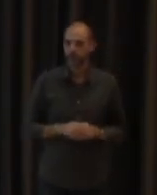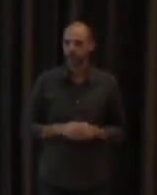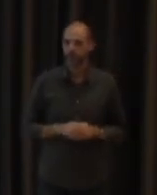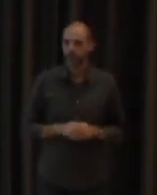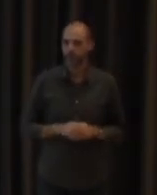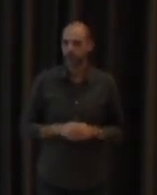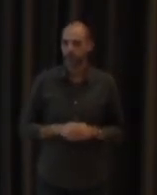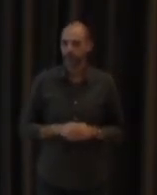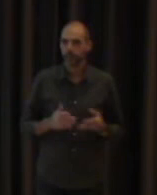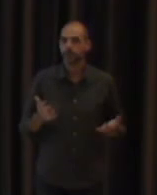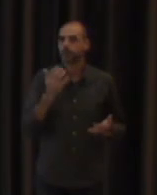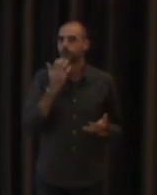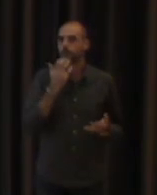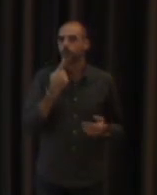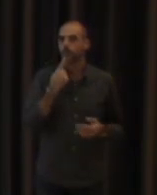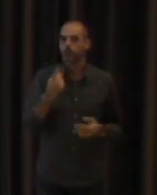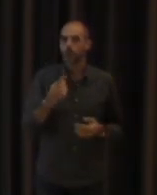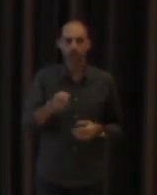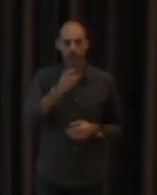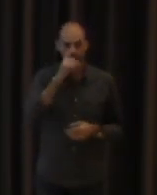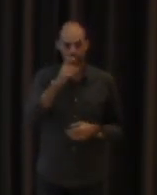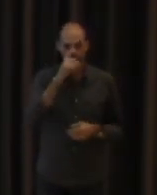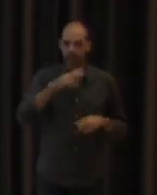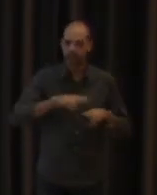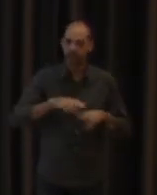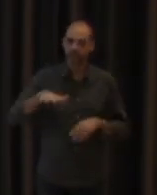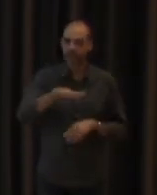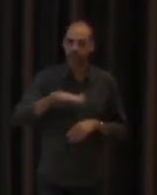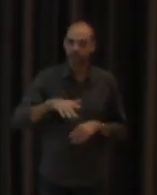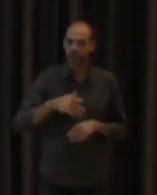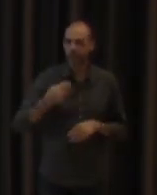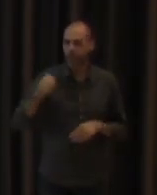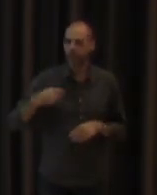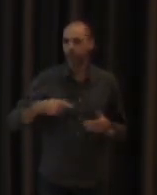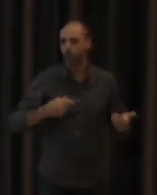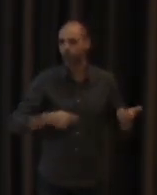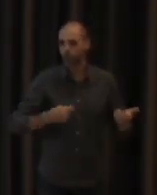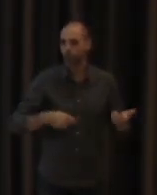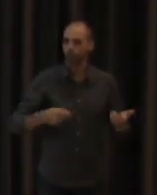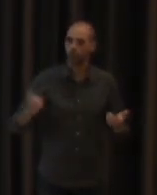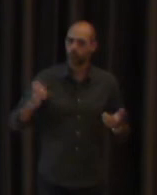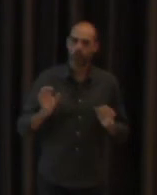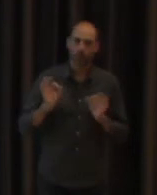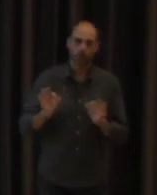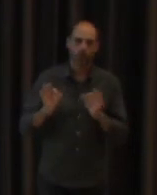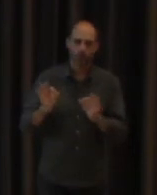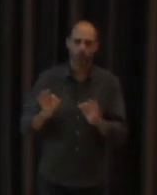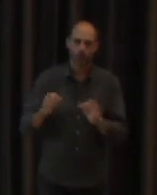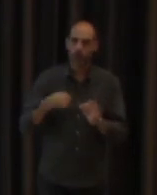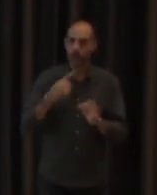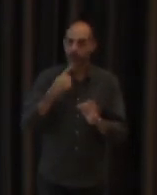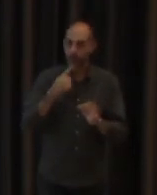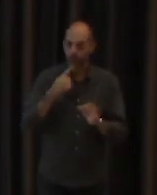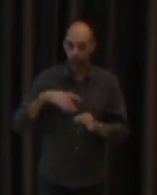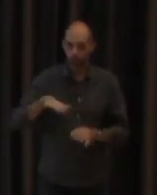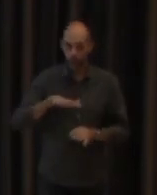casos. O podem dir, cada any per la festa del barri venen els mateixos grups musicals, i això ho podem dir tant si som en